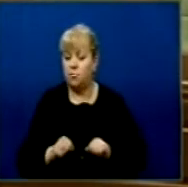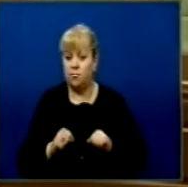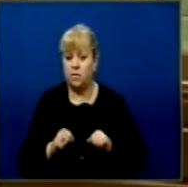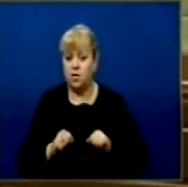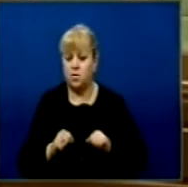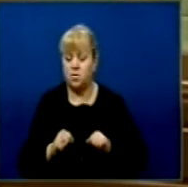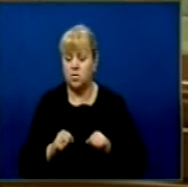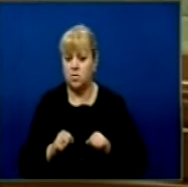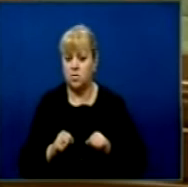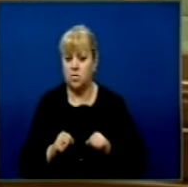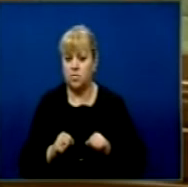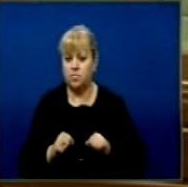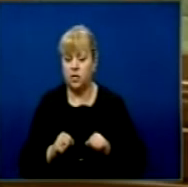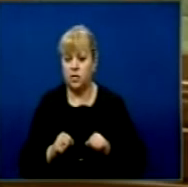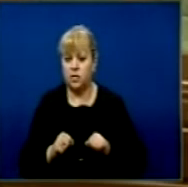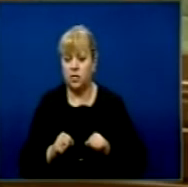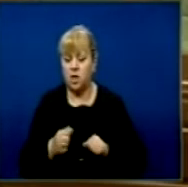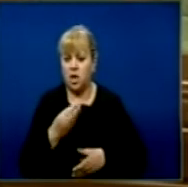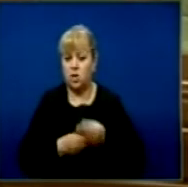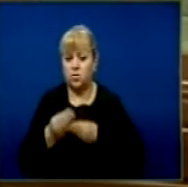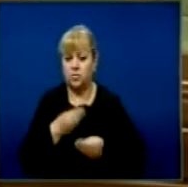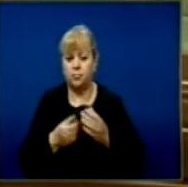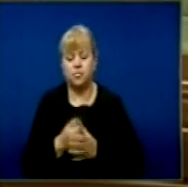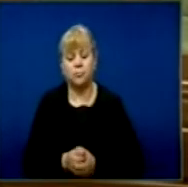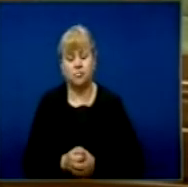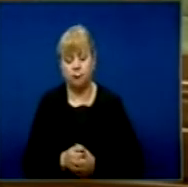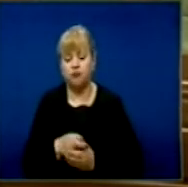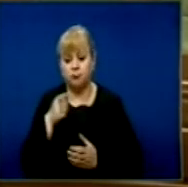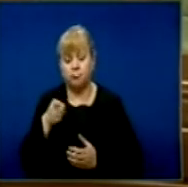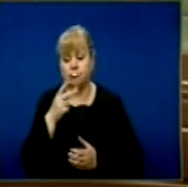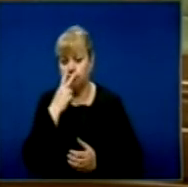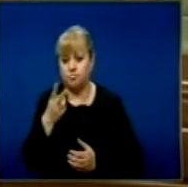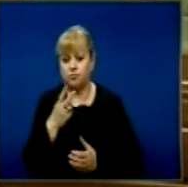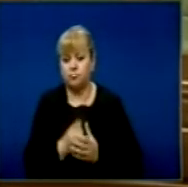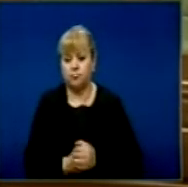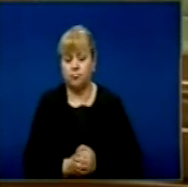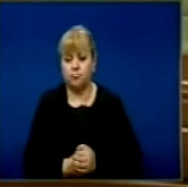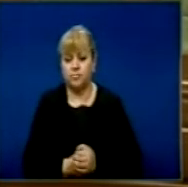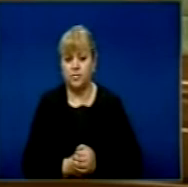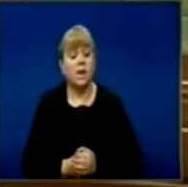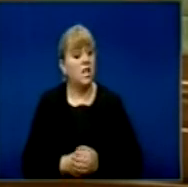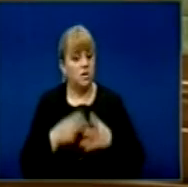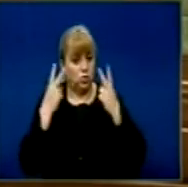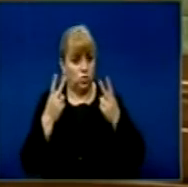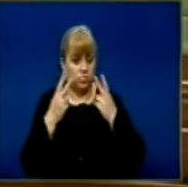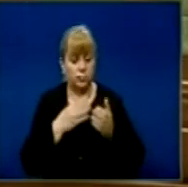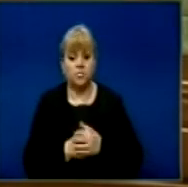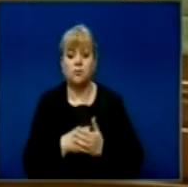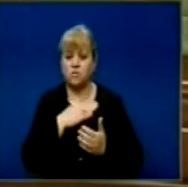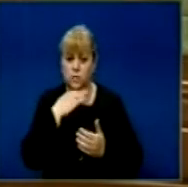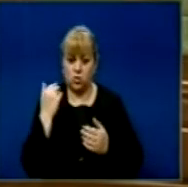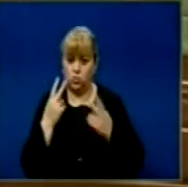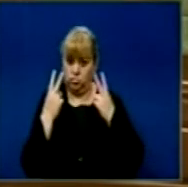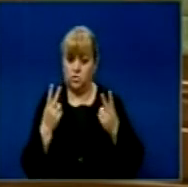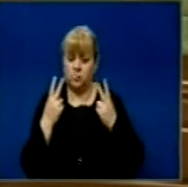ta dërgojë Kosovën në rrafshin ekonomik. Dhe në këtë drejtim konsideroj që është e rëndësishme, te e të rëndësishme